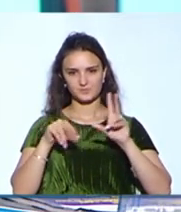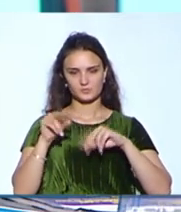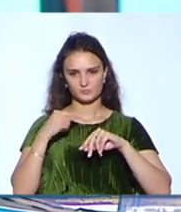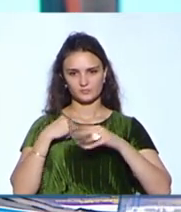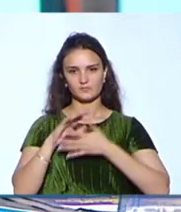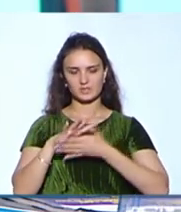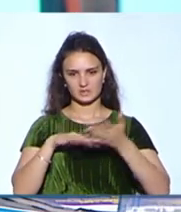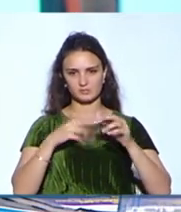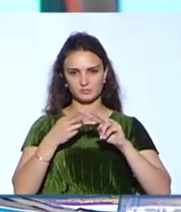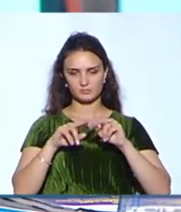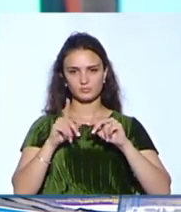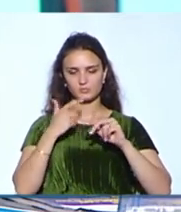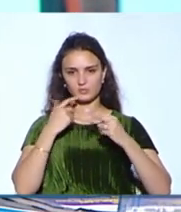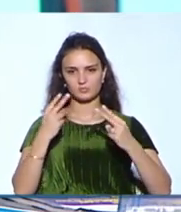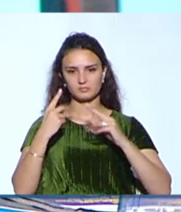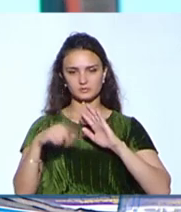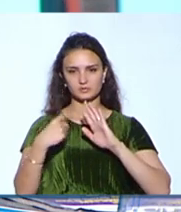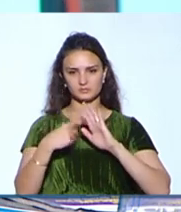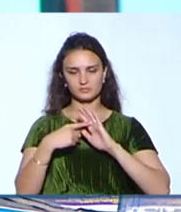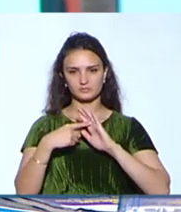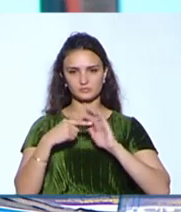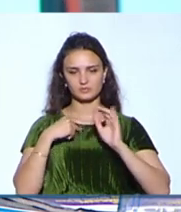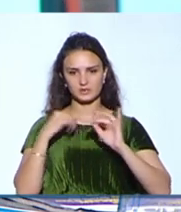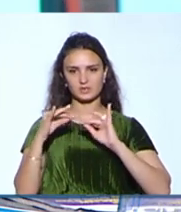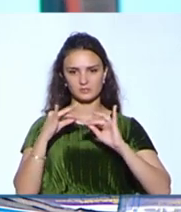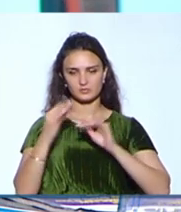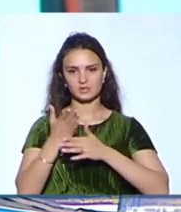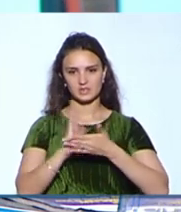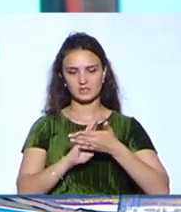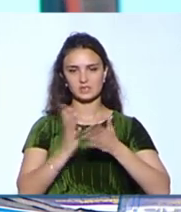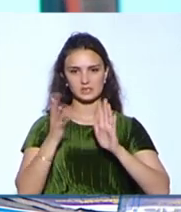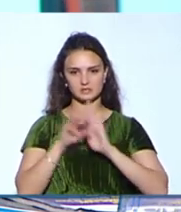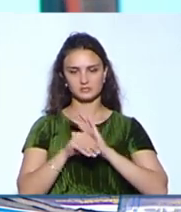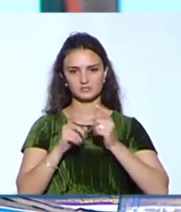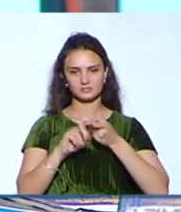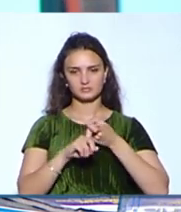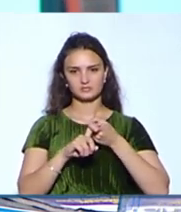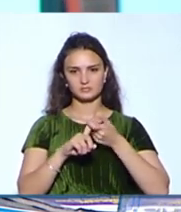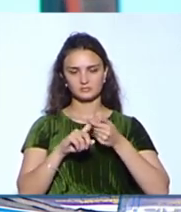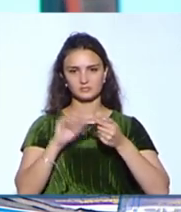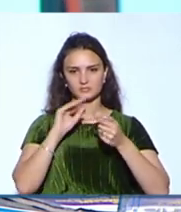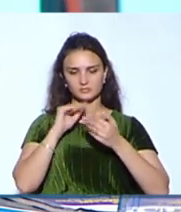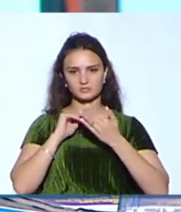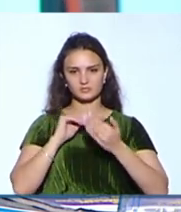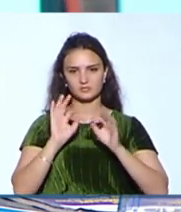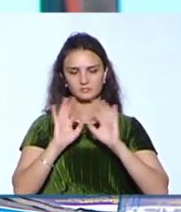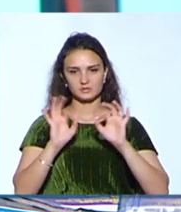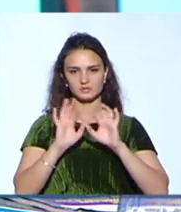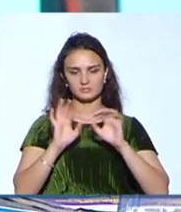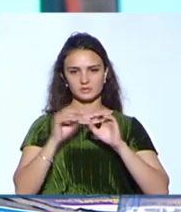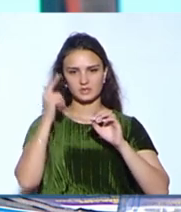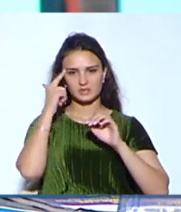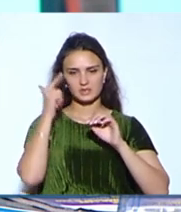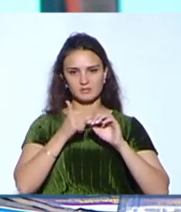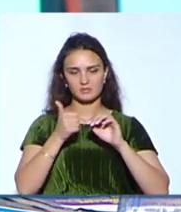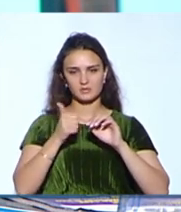ჩვენ ვაგრძელებთ, იმიტომ რომ მაყურებლის კითხვაც ჩვენი საუბრის ნაწილად იქცა ამ შემთხვევაში. როდესაც თქვენ ბრძანებდით